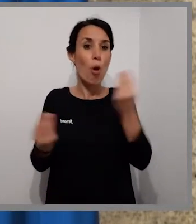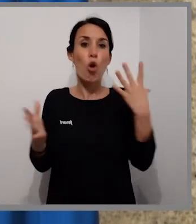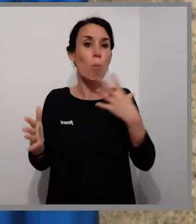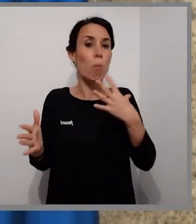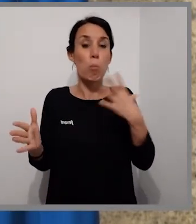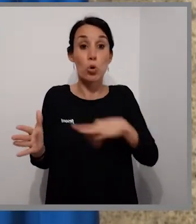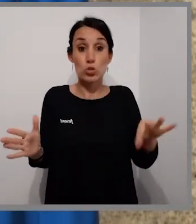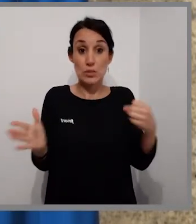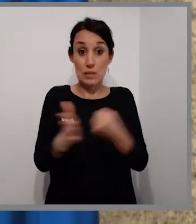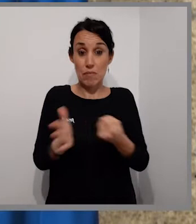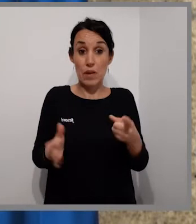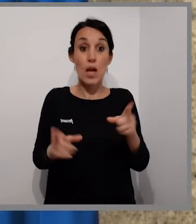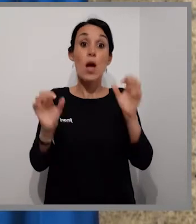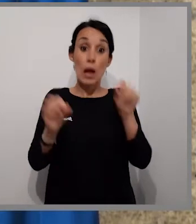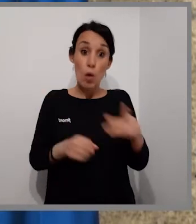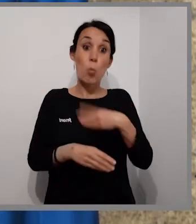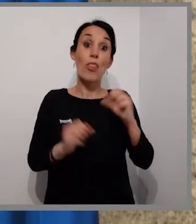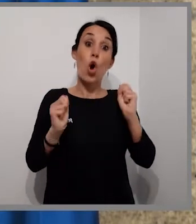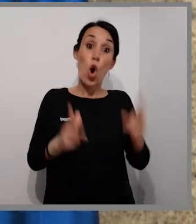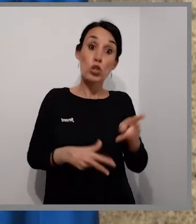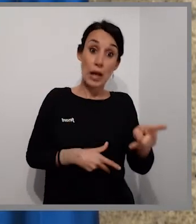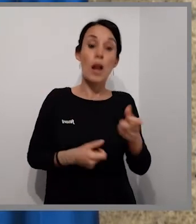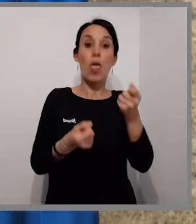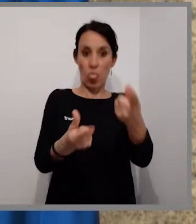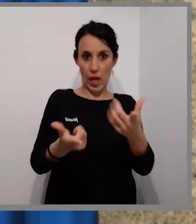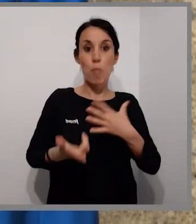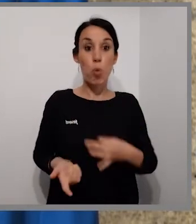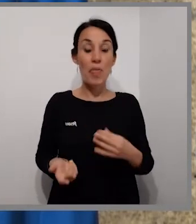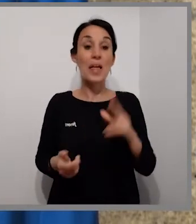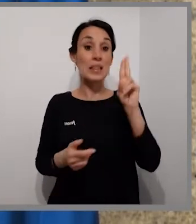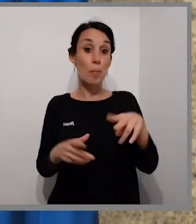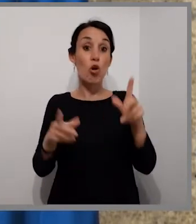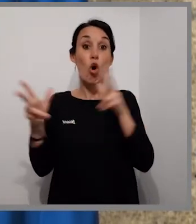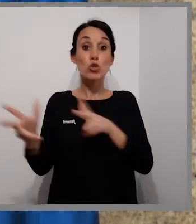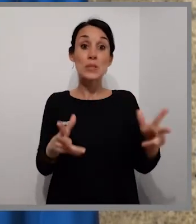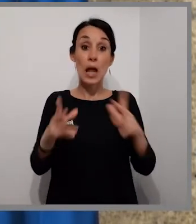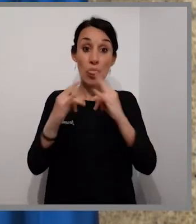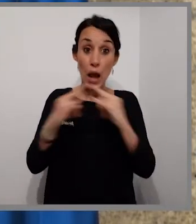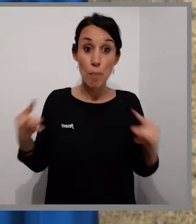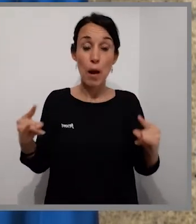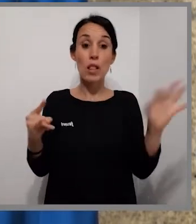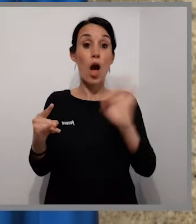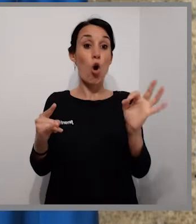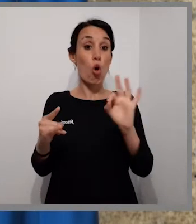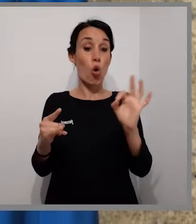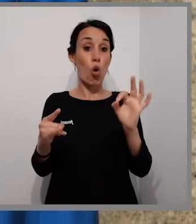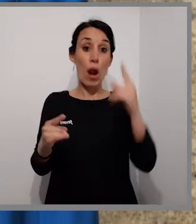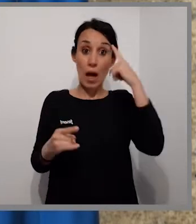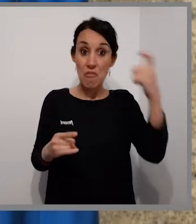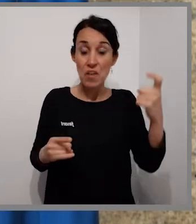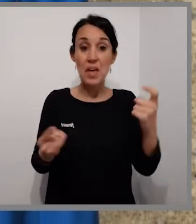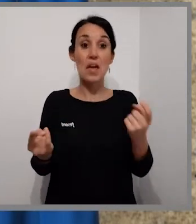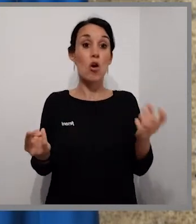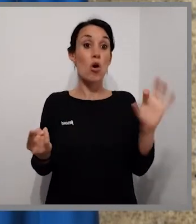les circumstàncies. I això en els hotels ho podem aconseguir i també en els hospitals de campanya o en la